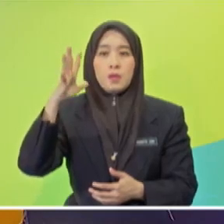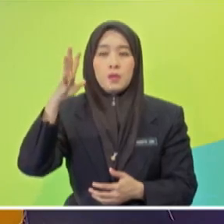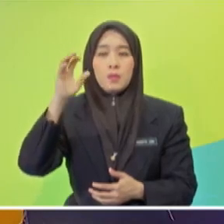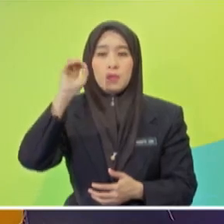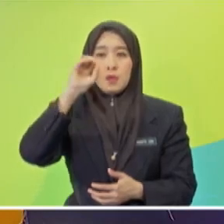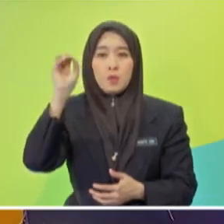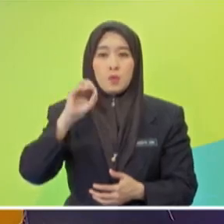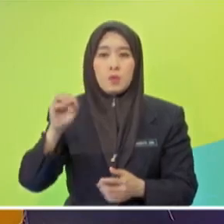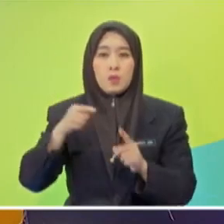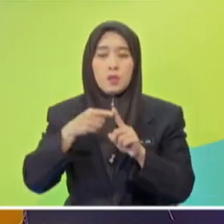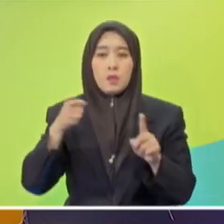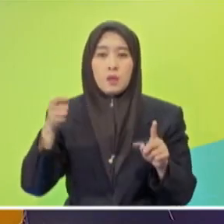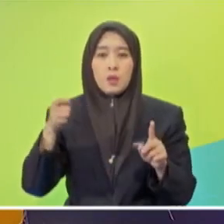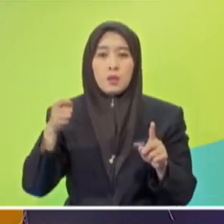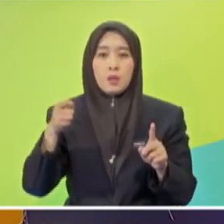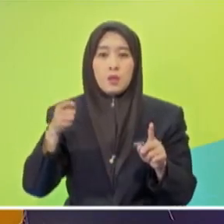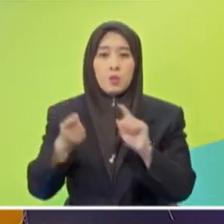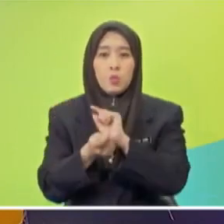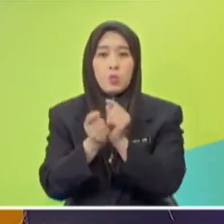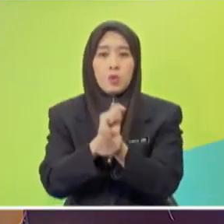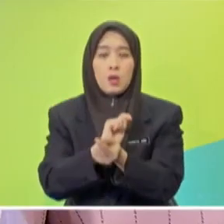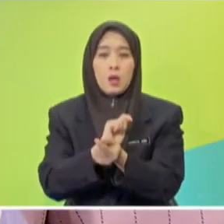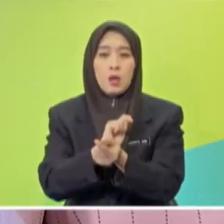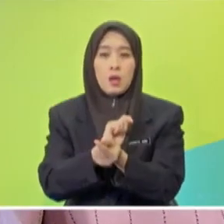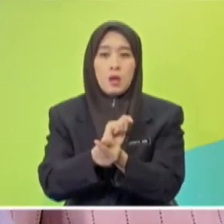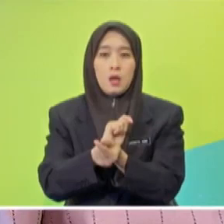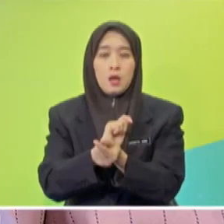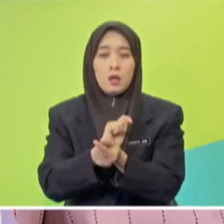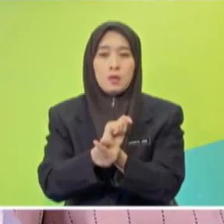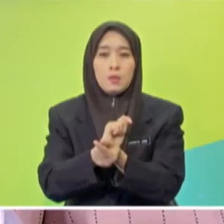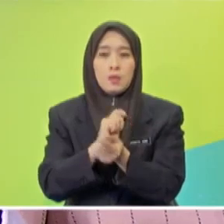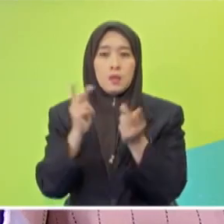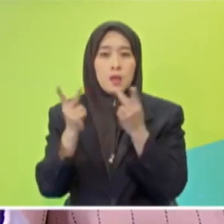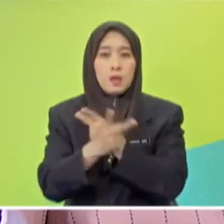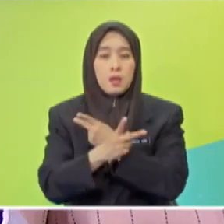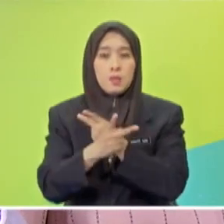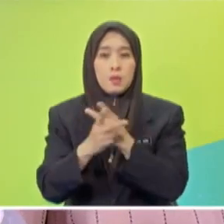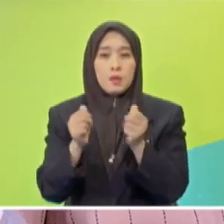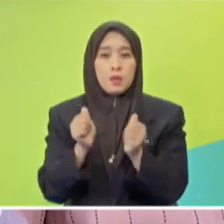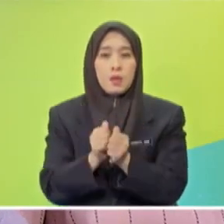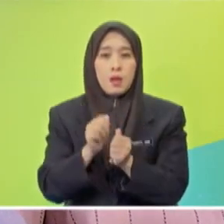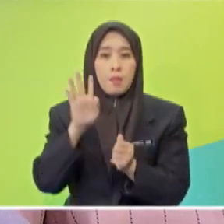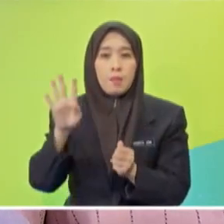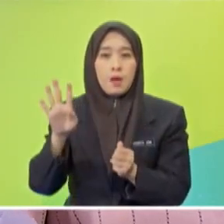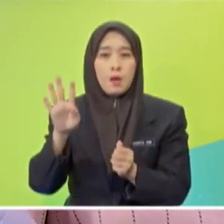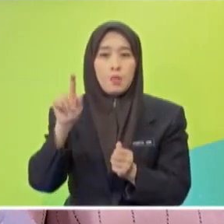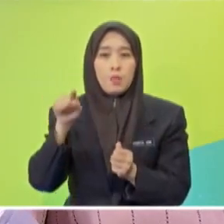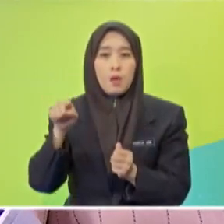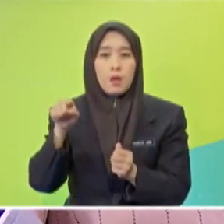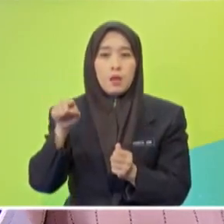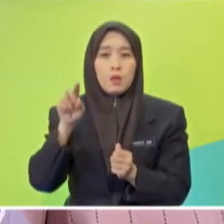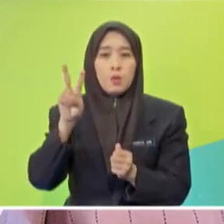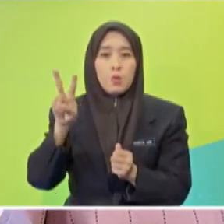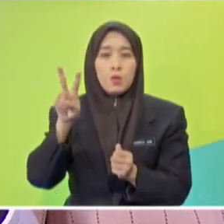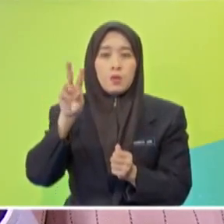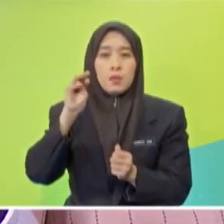daripada itu kita tukar kepada Dara dan kita danau dengan empat populehan Dul